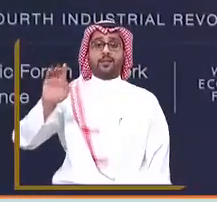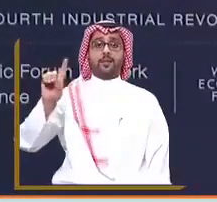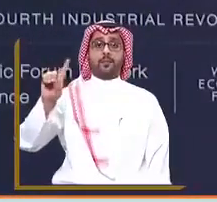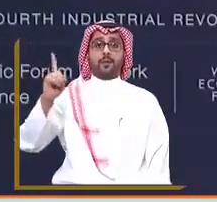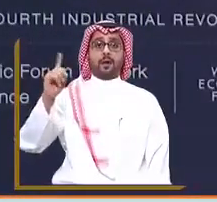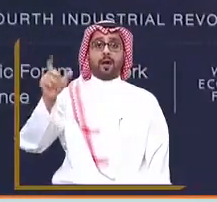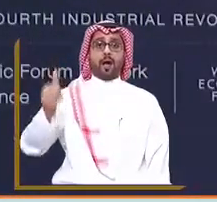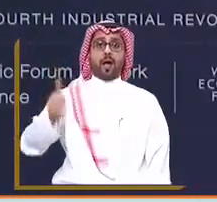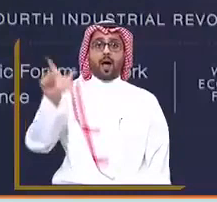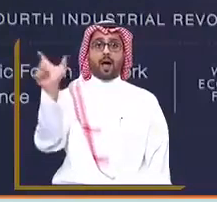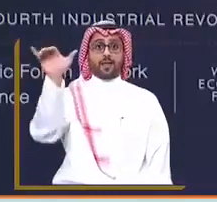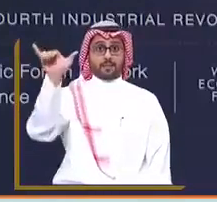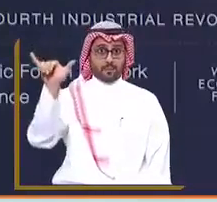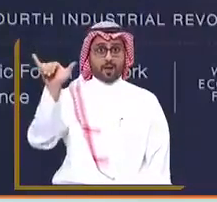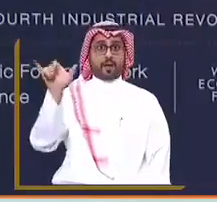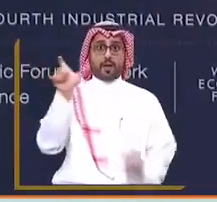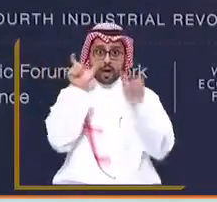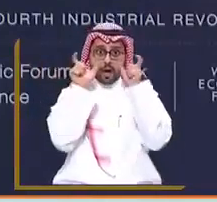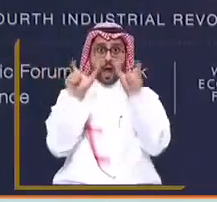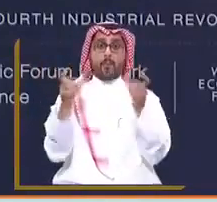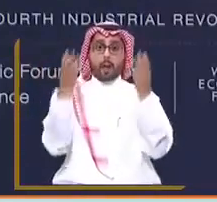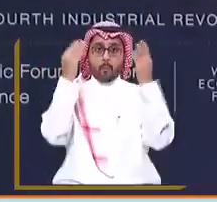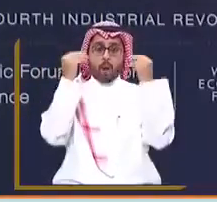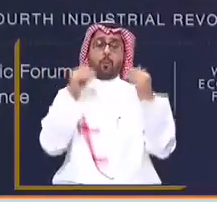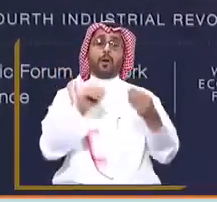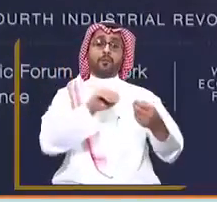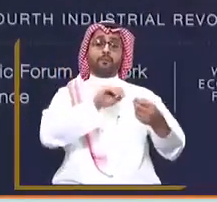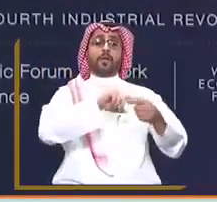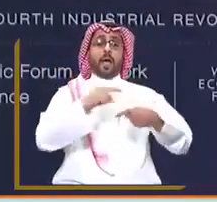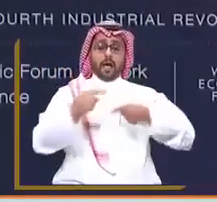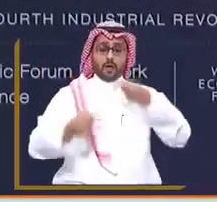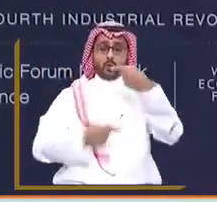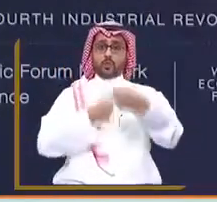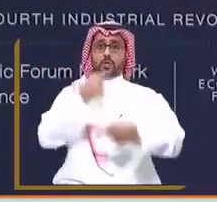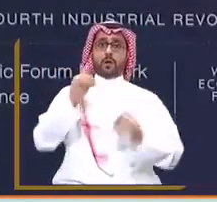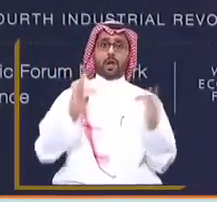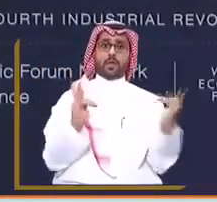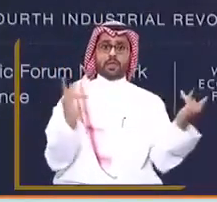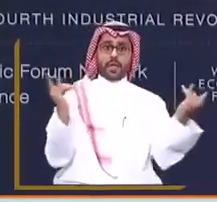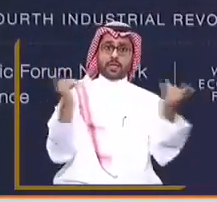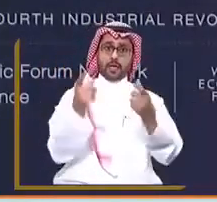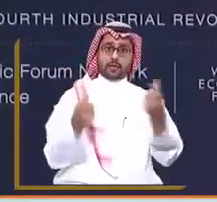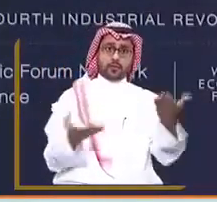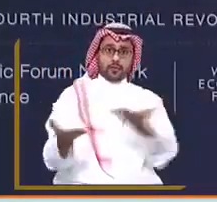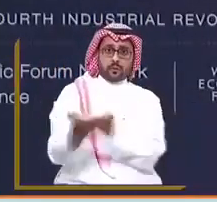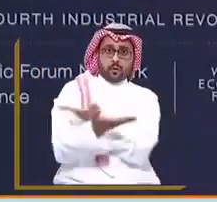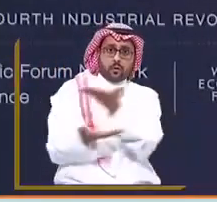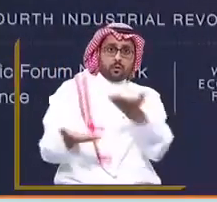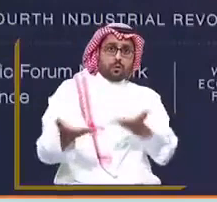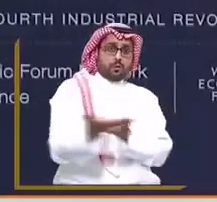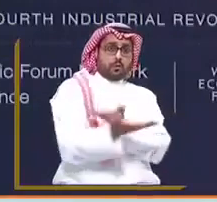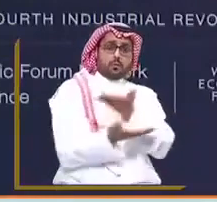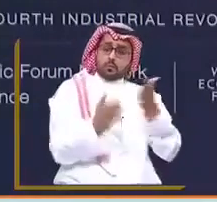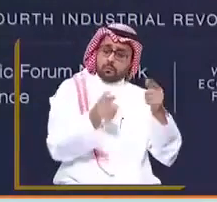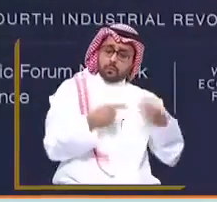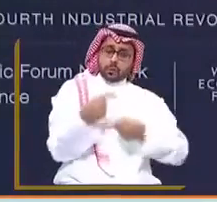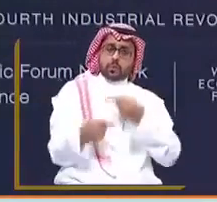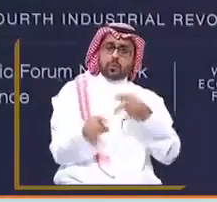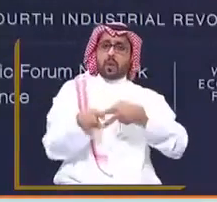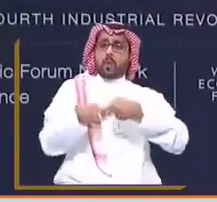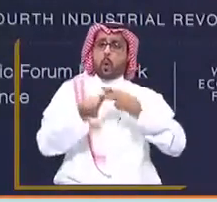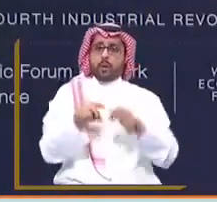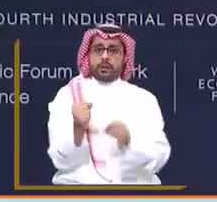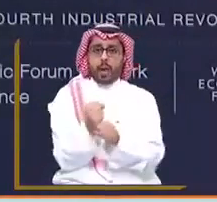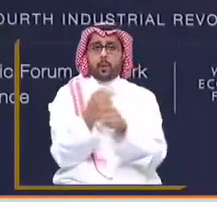الفترة القادمة. بإذن الله سوف تستمر جلسات هذا المؤتمر إلى الغد، حيث سوف يكون هناك جلسة متعلقة بقطاع